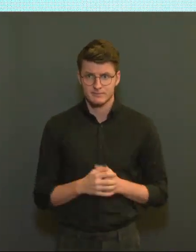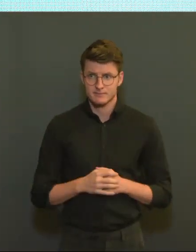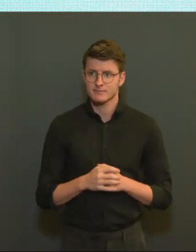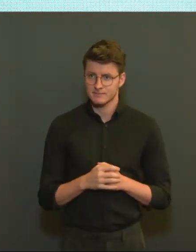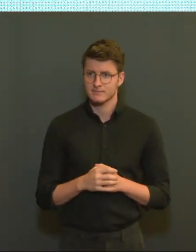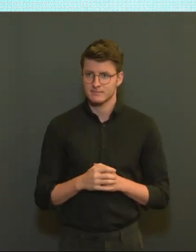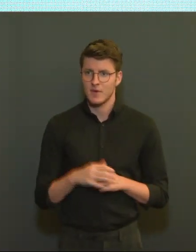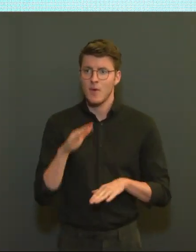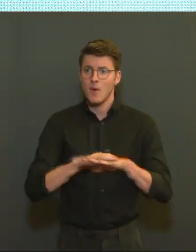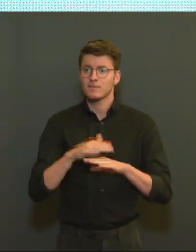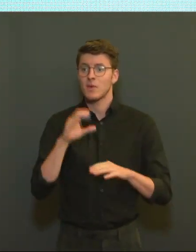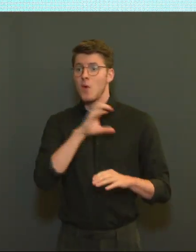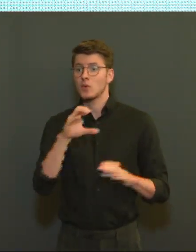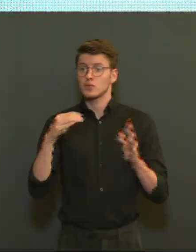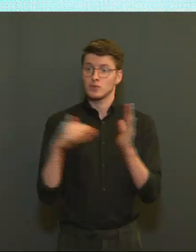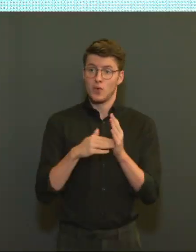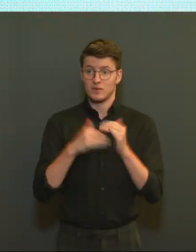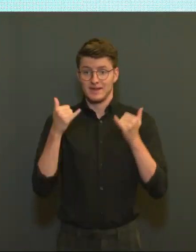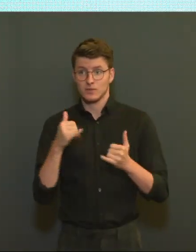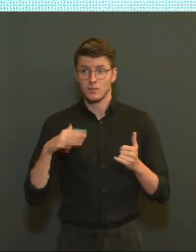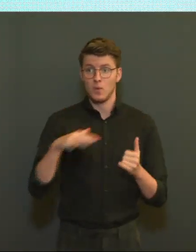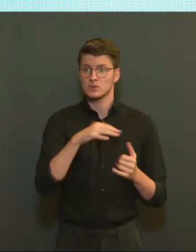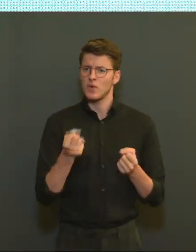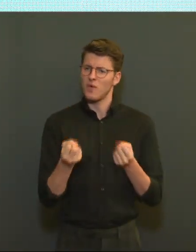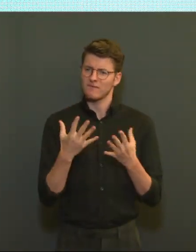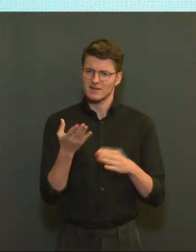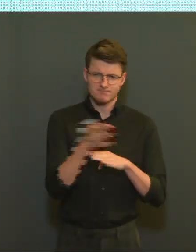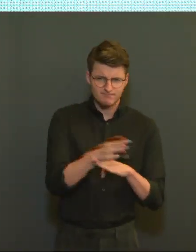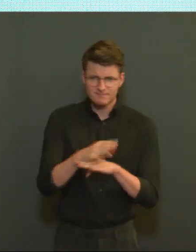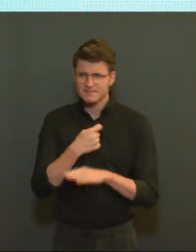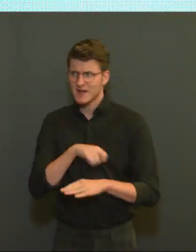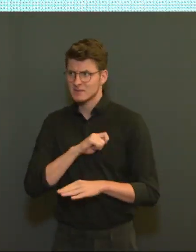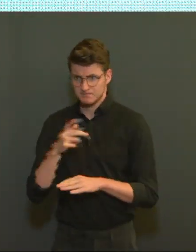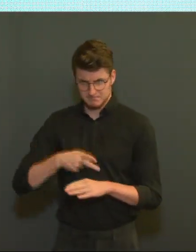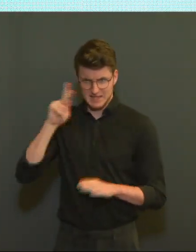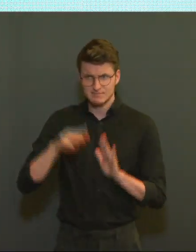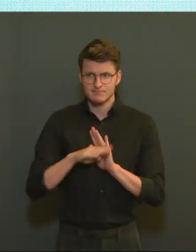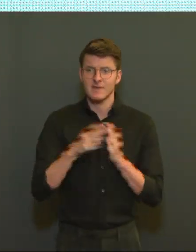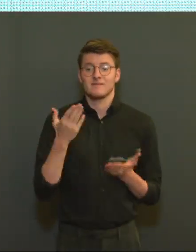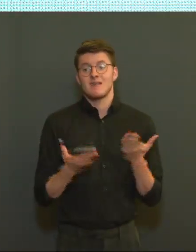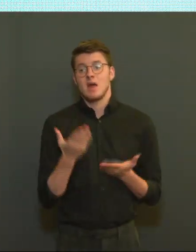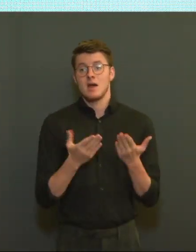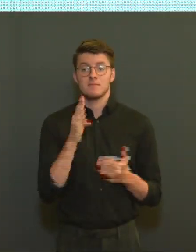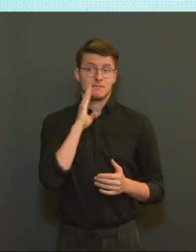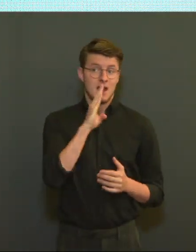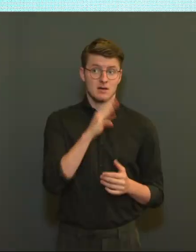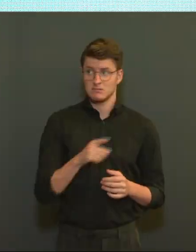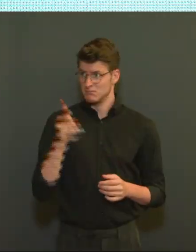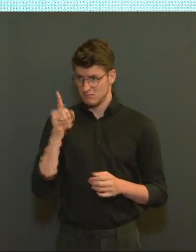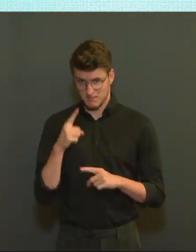100.000 inwoners is gestegen in Spanje. Momenteel ligt dat meer dan 3 keer hoger dan in België.